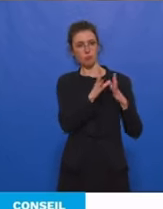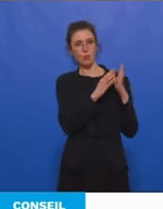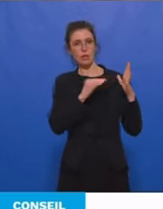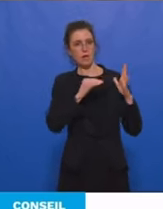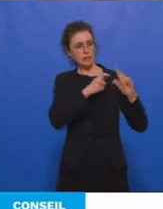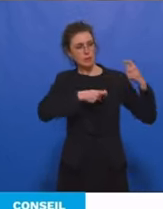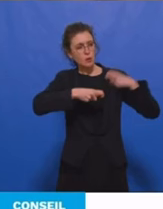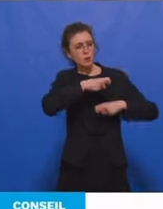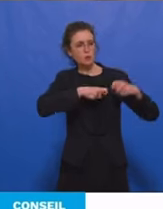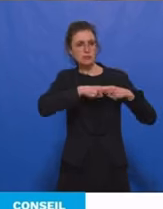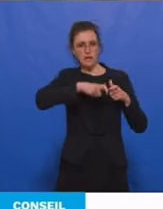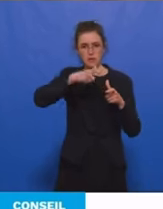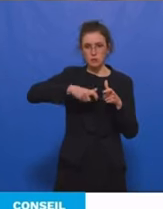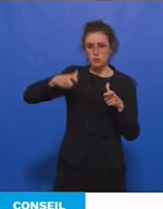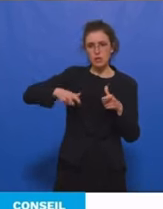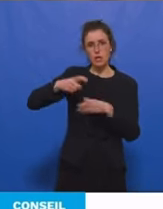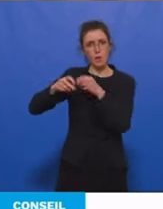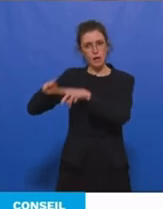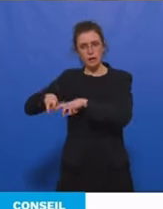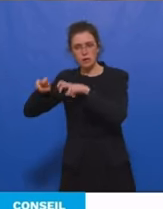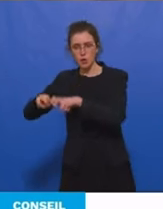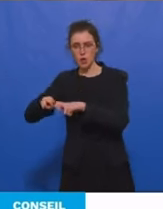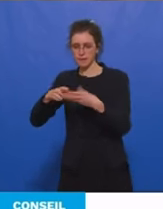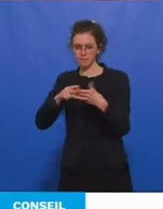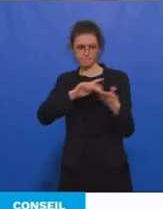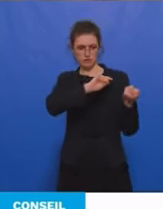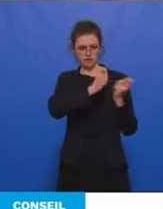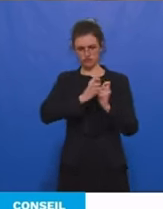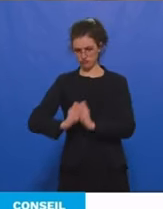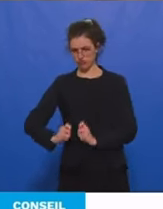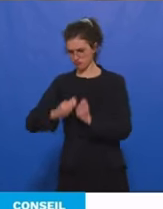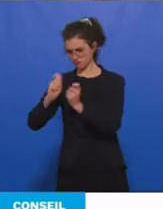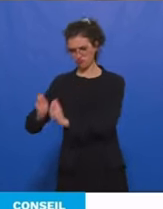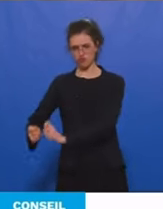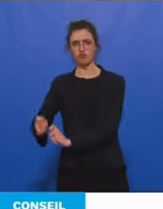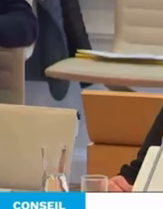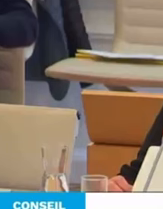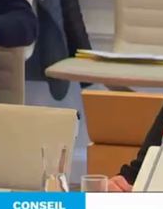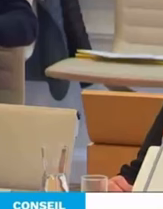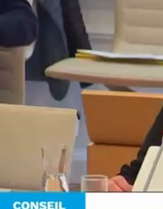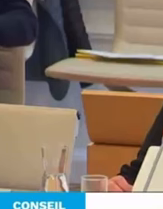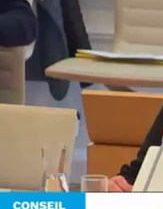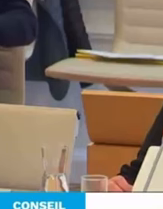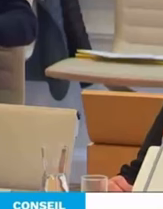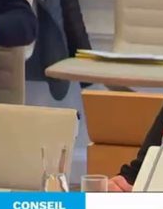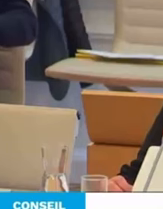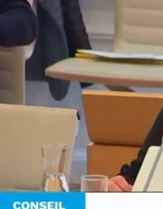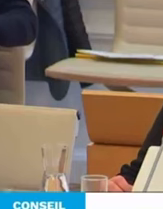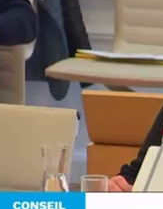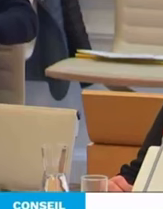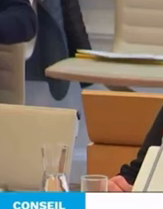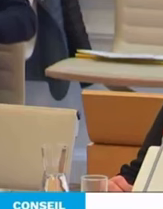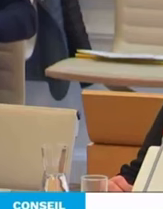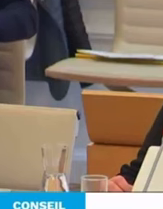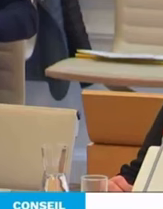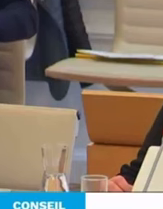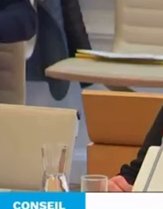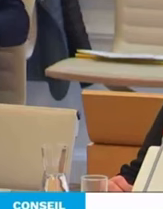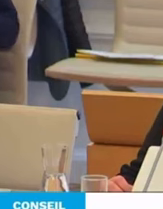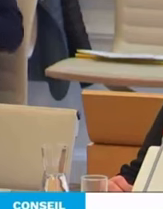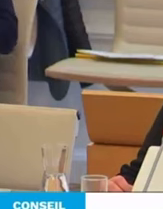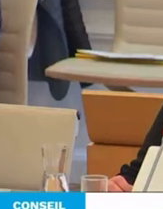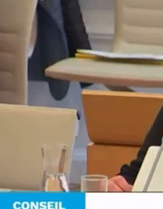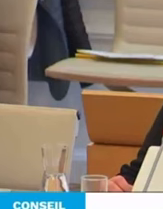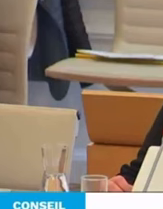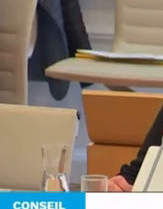industriels et agricoles qui sont très consommateurs d'eau en l'état, et les acteurs doivent être aussi accompagnés pour ce